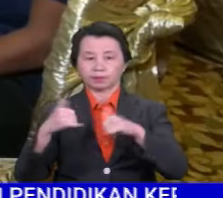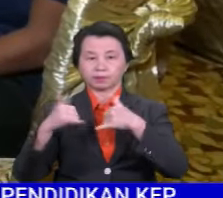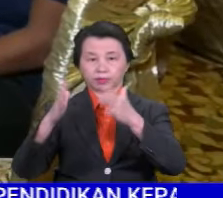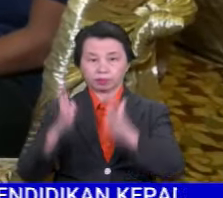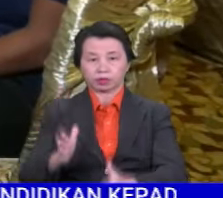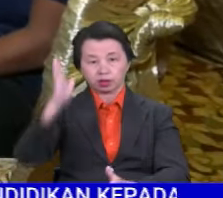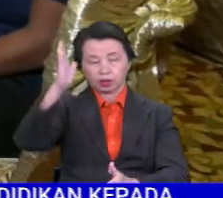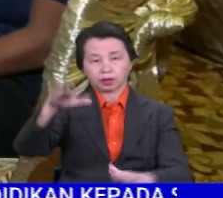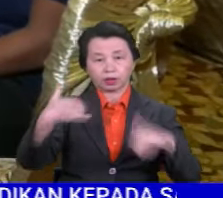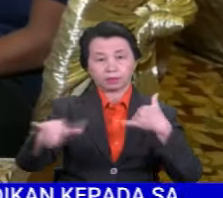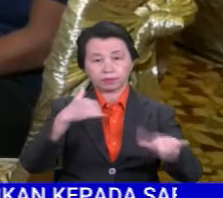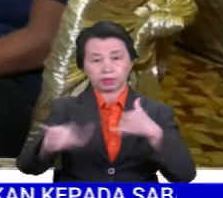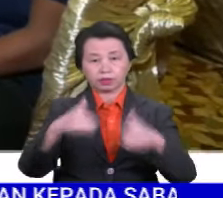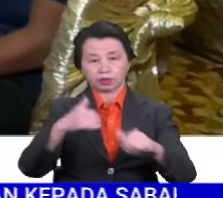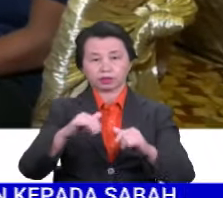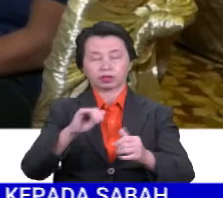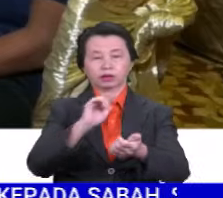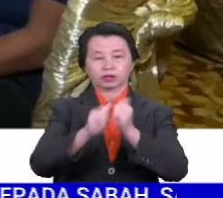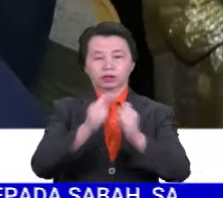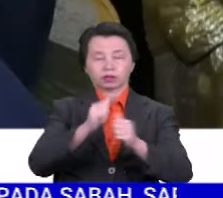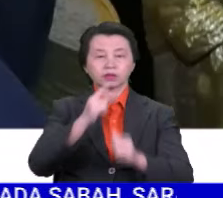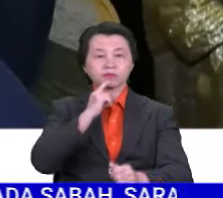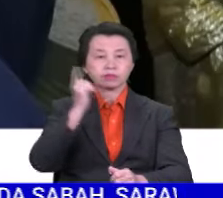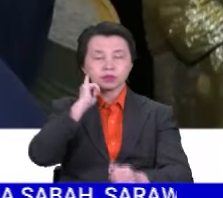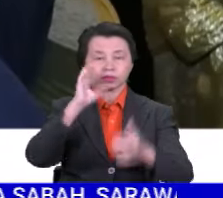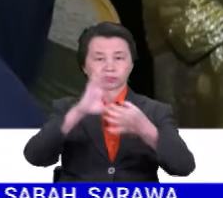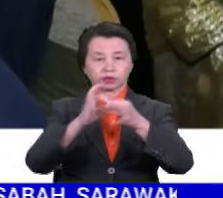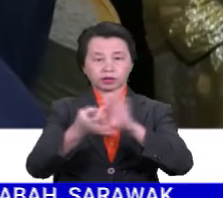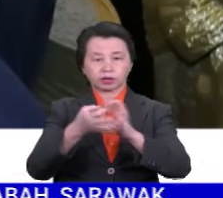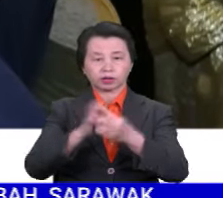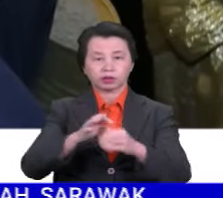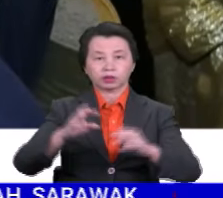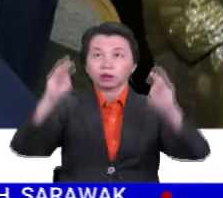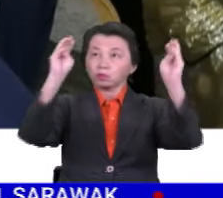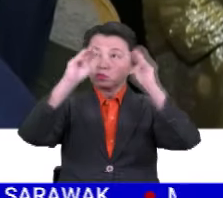negara akan beraksi pada tamasha Deaflympic musim panas.